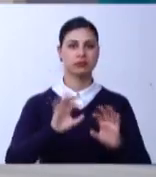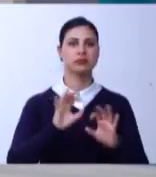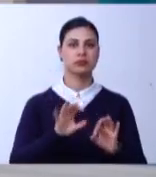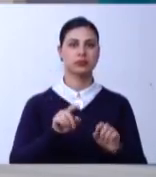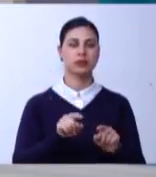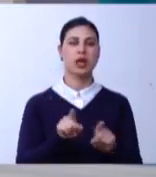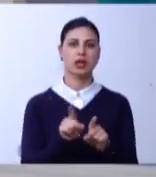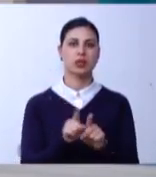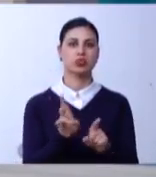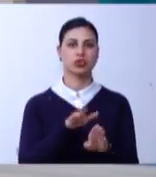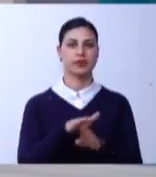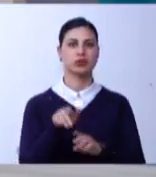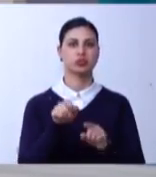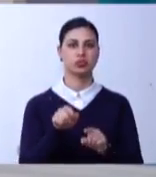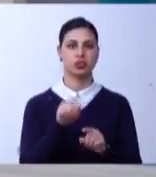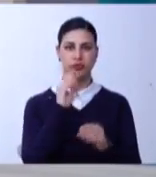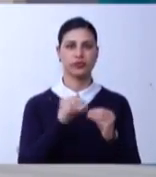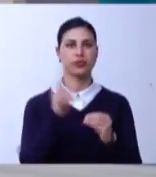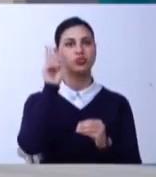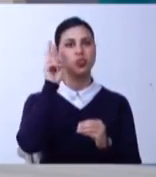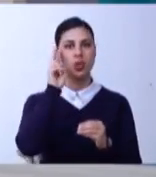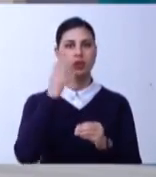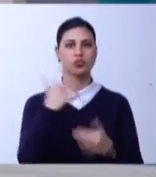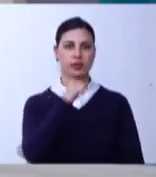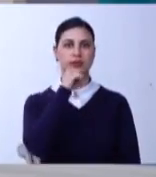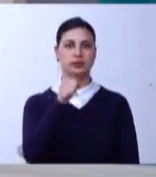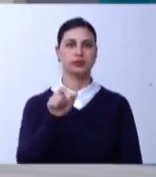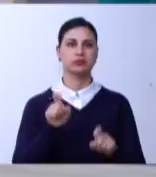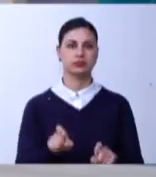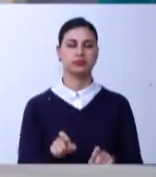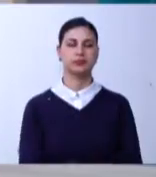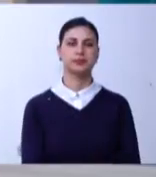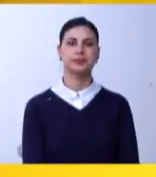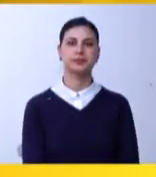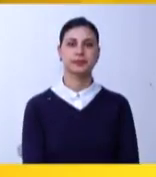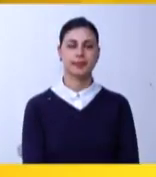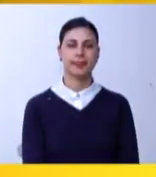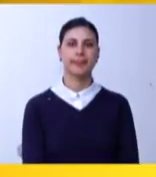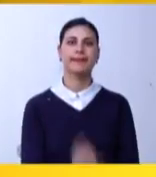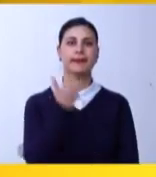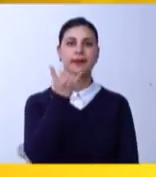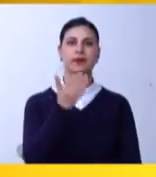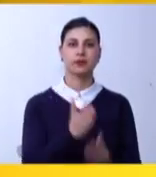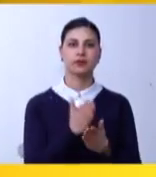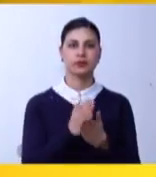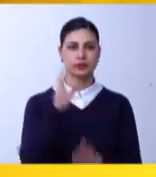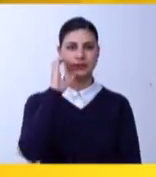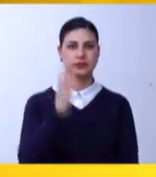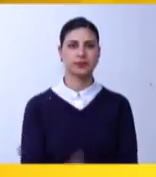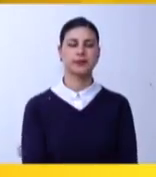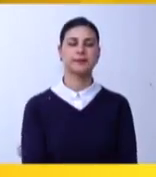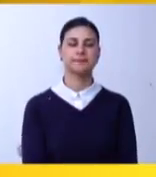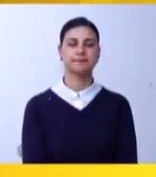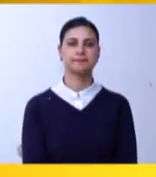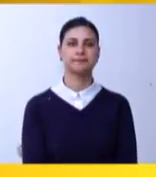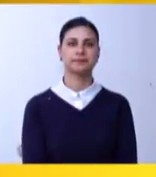ქოთანთან, ანალოგიურად შეგვიძლია გამოვიყენოთ მოზრდილი ასაკის ბავშვთან მიმართებაში. კიდევ არის მაყურებელი, დილამშვიდობისა, გისმენთ.